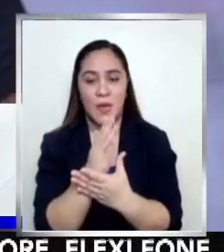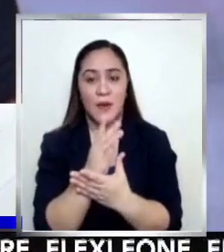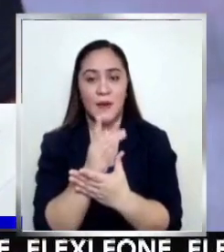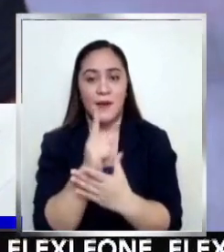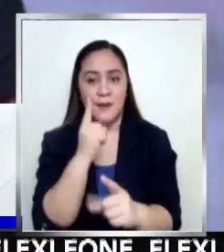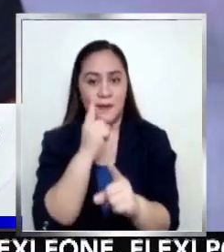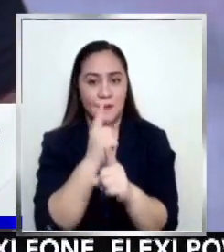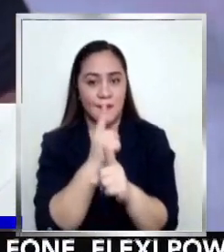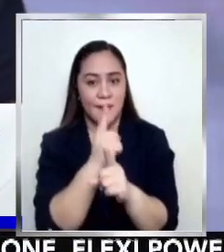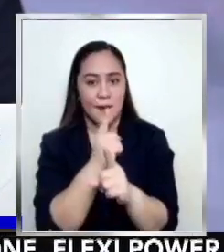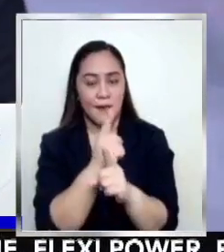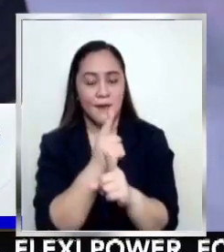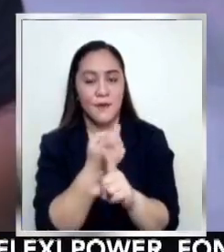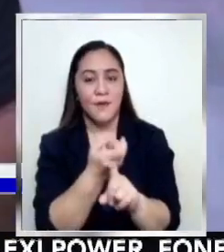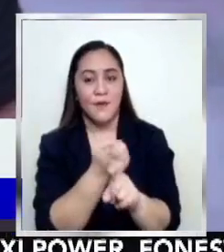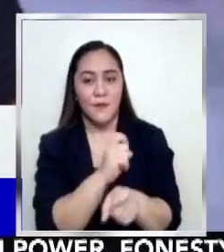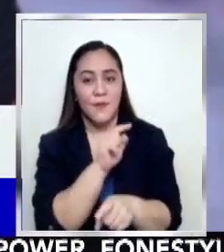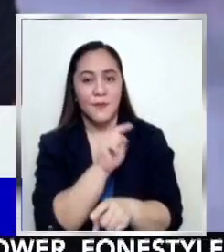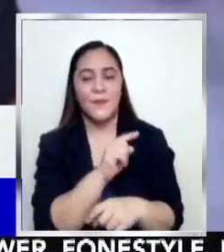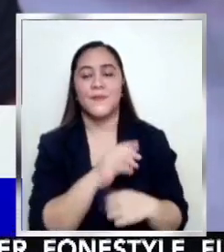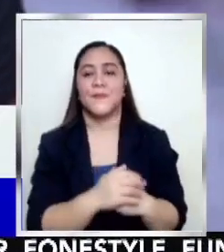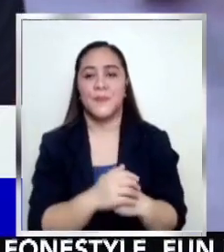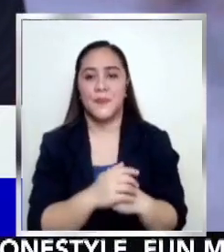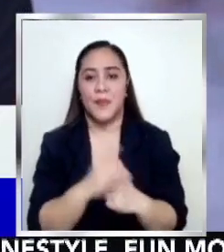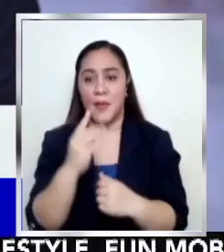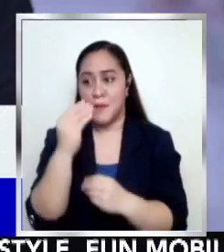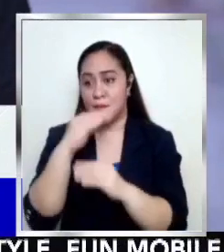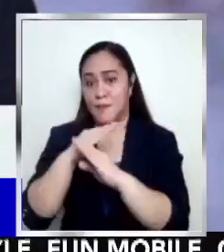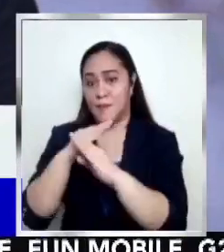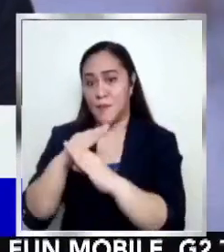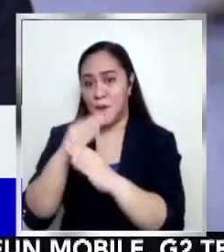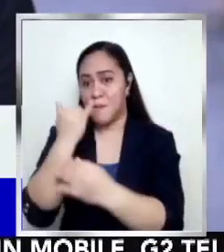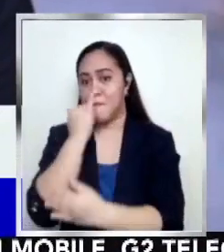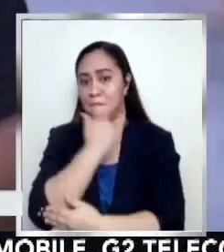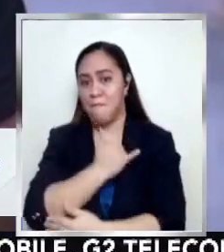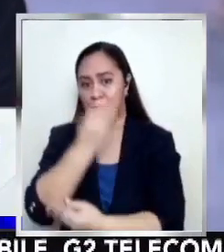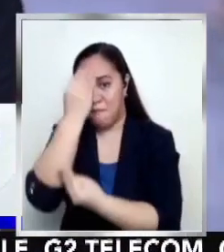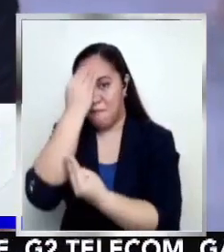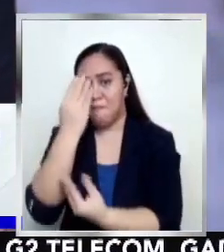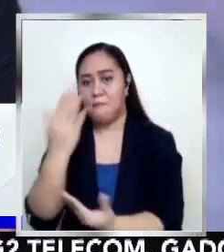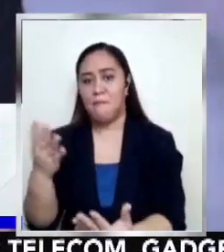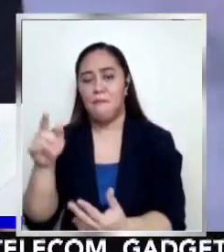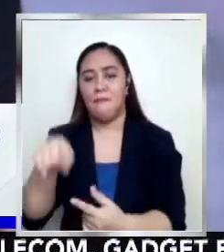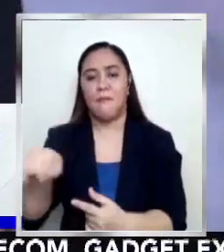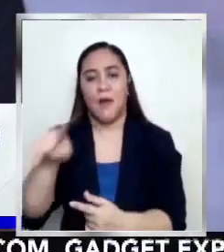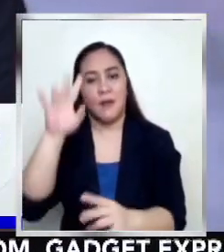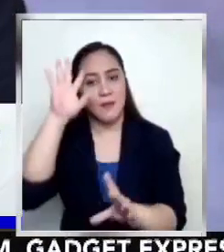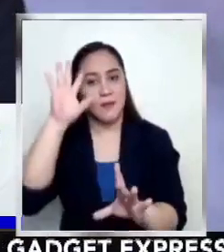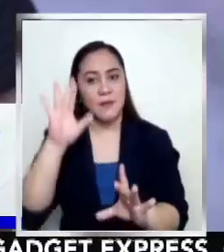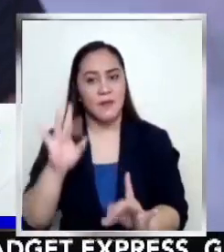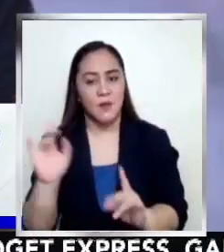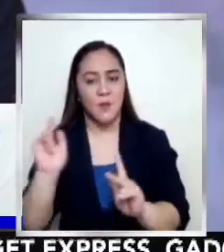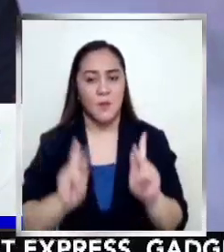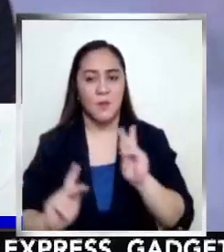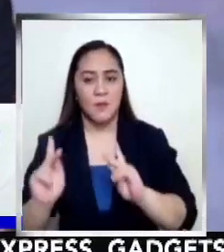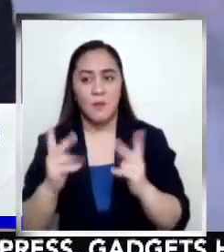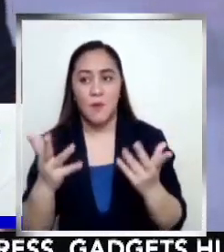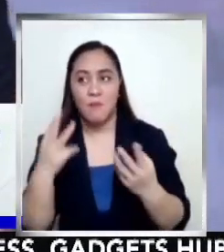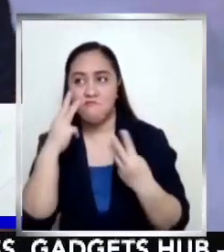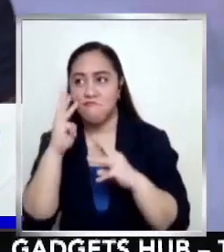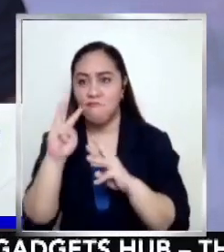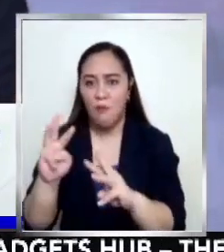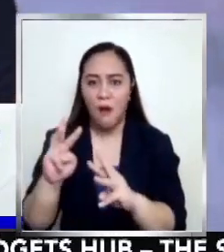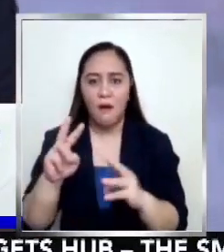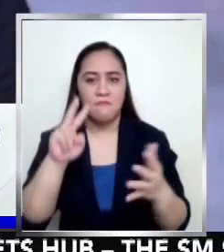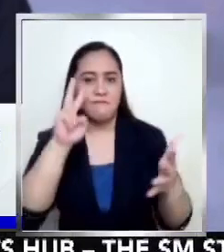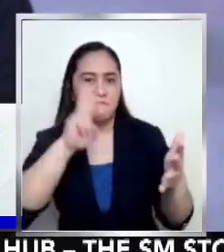Mahalaga ang paglaban sa maling impormasyon dahil ibinabase ng publiko ang kanilang mga desisyon sa kanilang mga napapanood o nababasa, online man